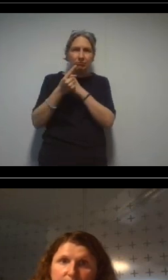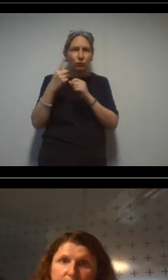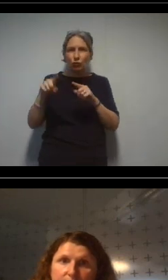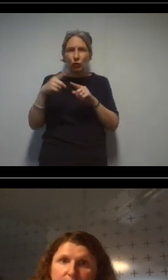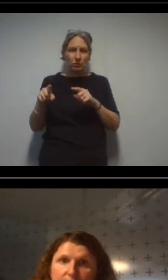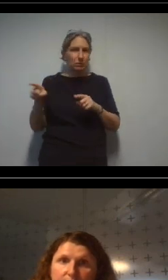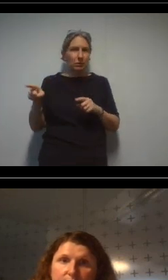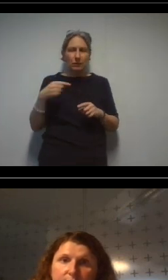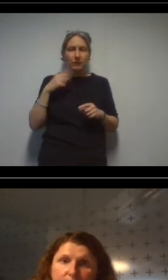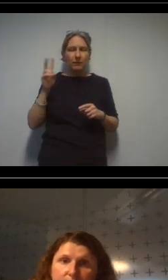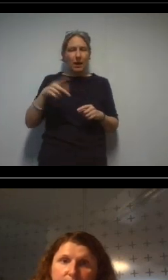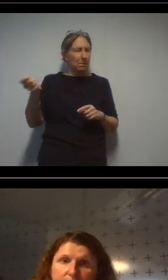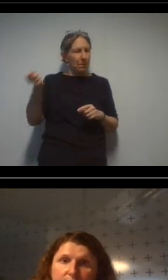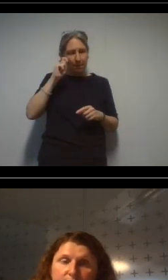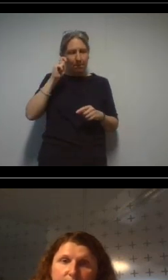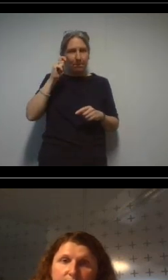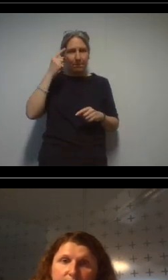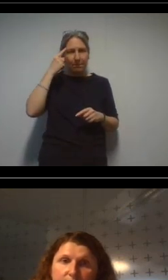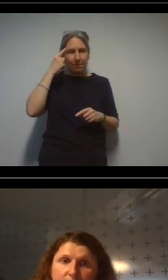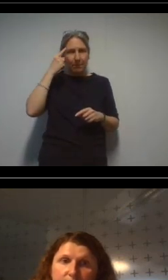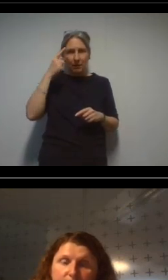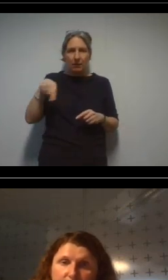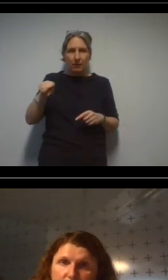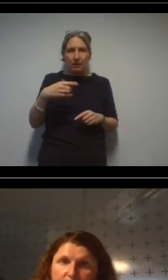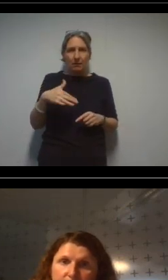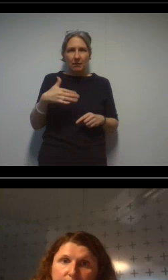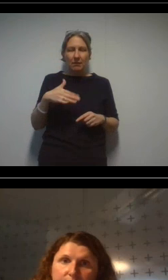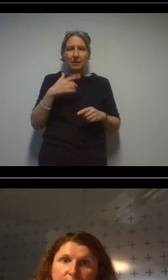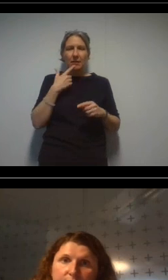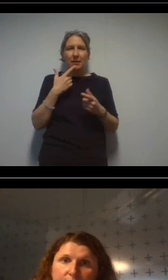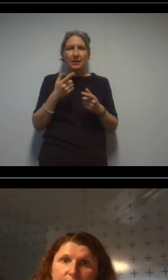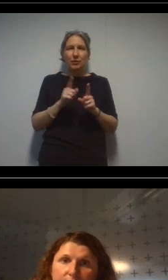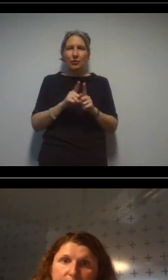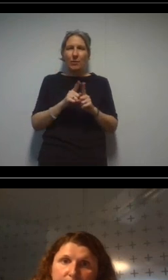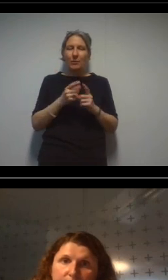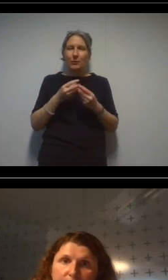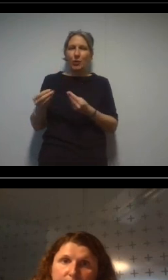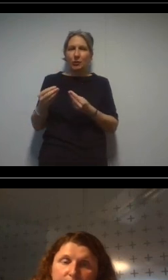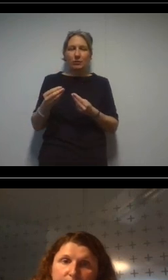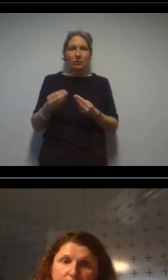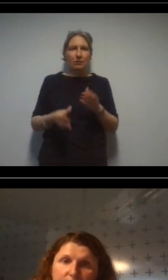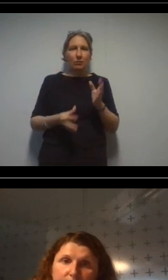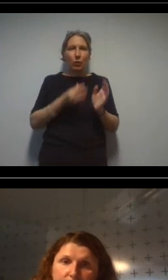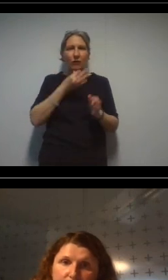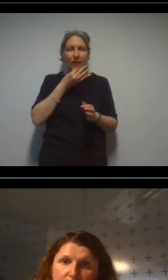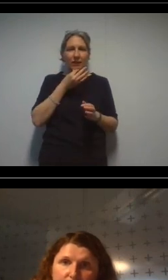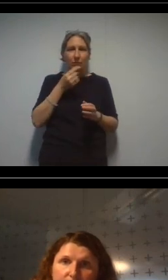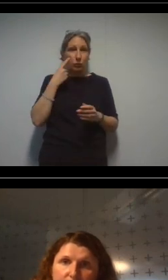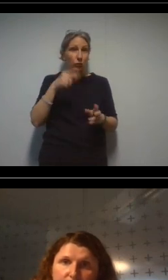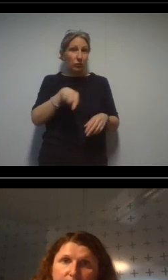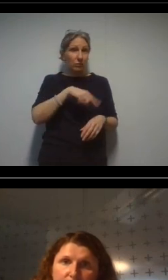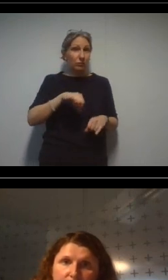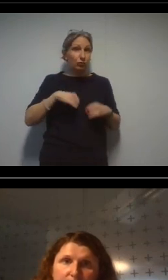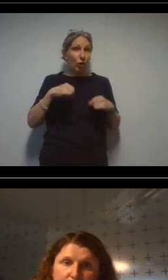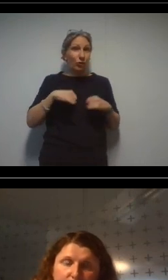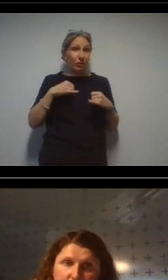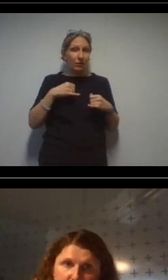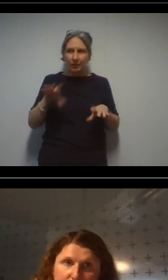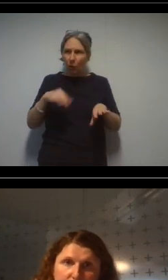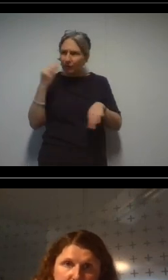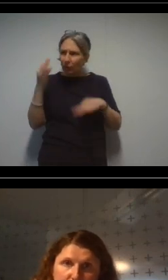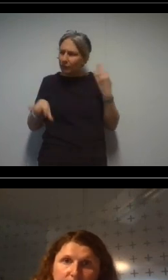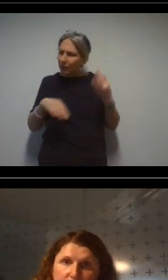vraiment marqués. Et du coup, c'est vraiment à la fois une super opportunité pour les jeunes qui découvrent aussi des